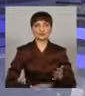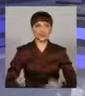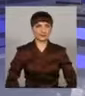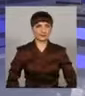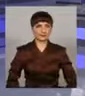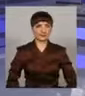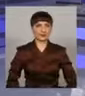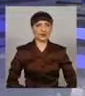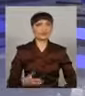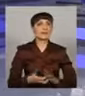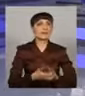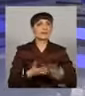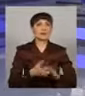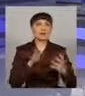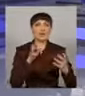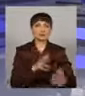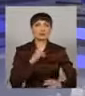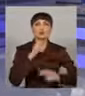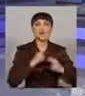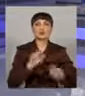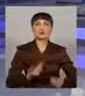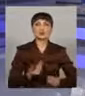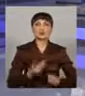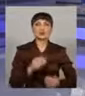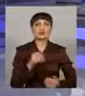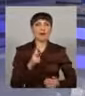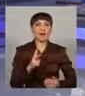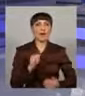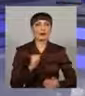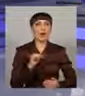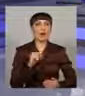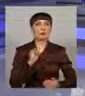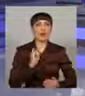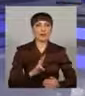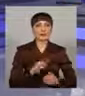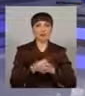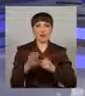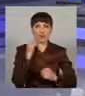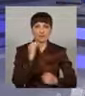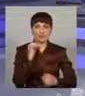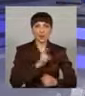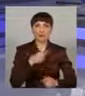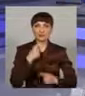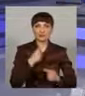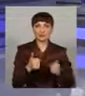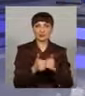На катастрофическую нехватку автобусов жалуются жители ЖК «Асыл-Арман» в пригороде Алматы. Люди говорят, что